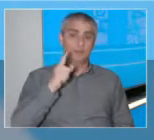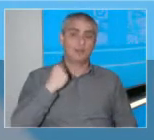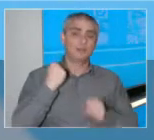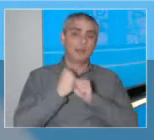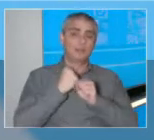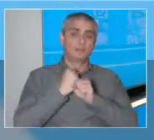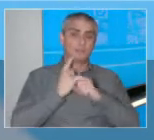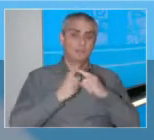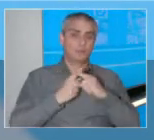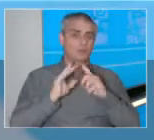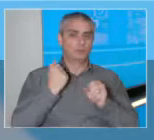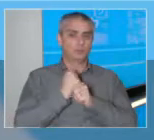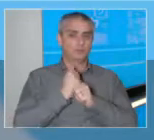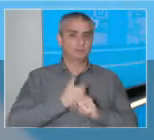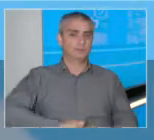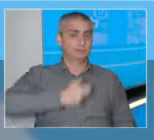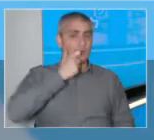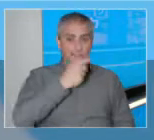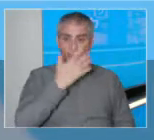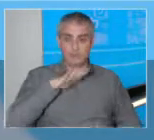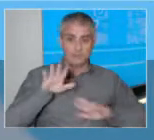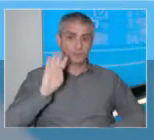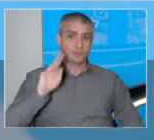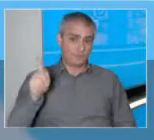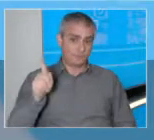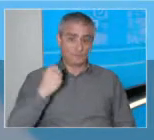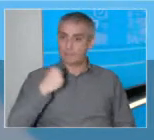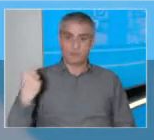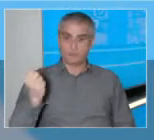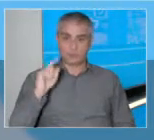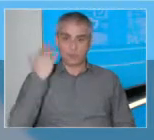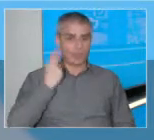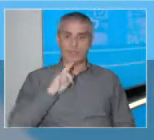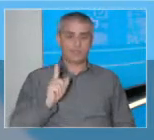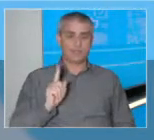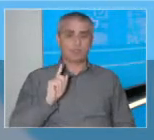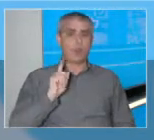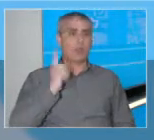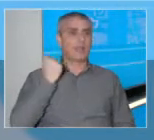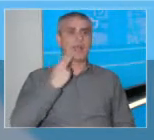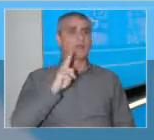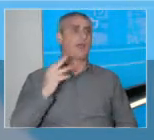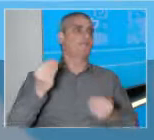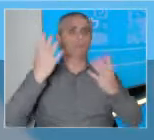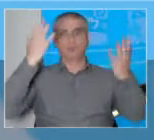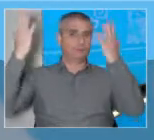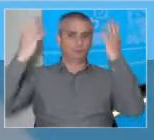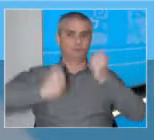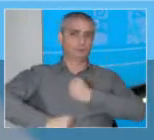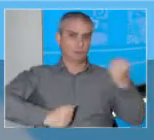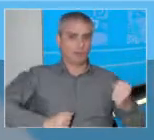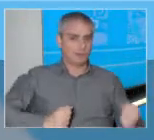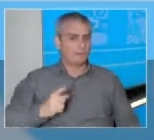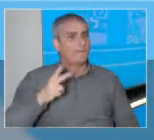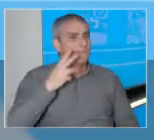תעשה בדיוק את מה שעשה השר דרעי, שהממשלת נתניהו ימנית. זו הייתה התחייבות, זו לא הייתה התחייבות, משהו שמאלני במיוחד.